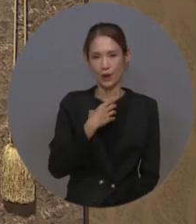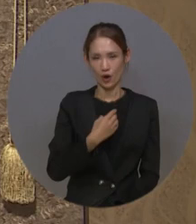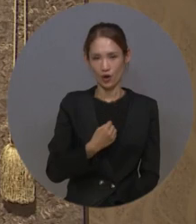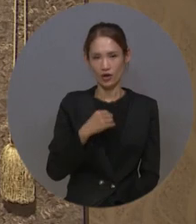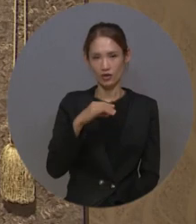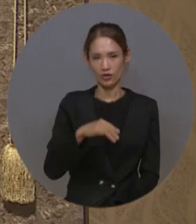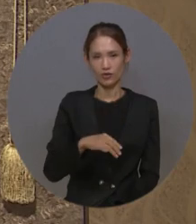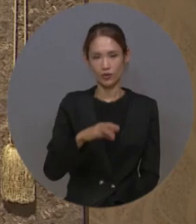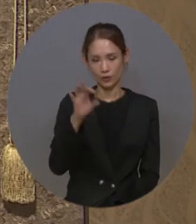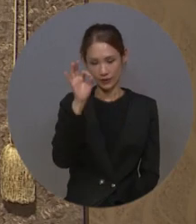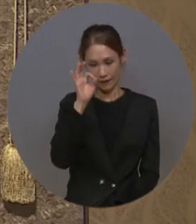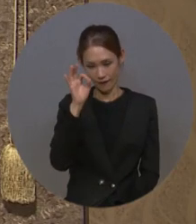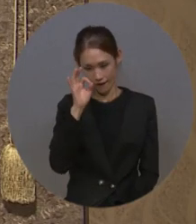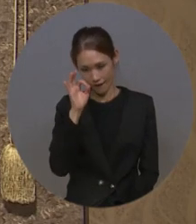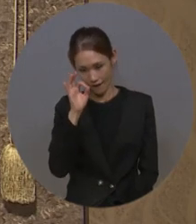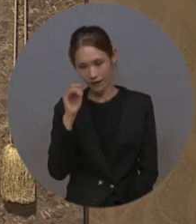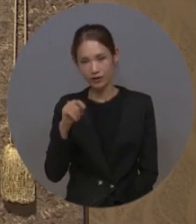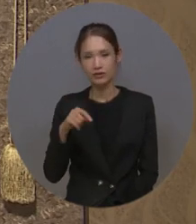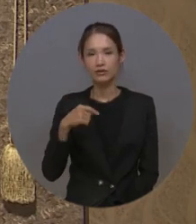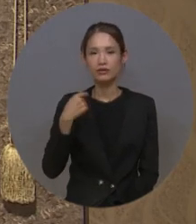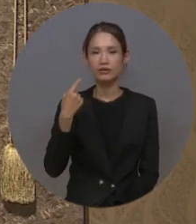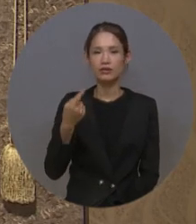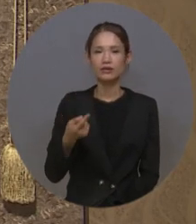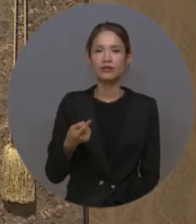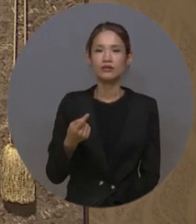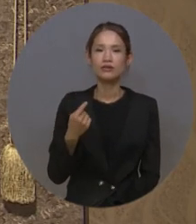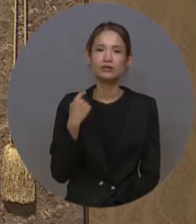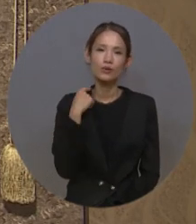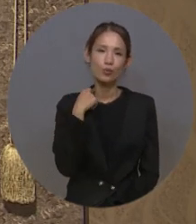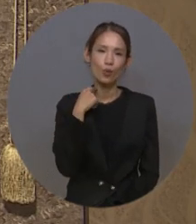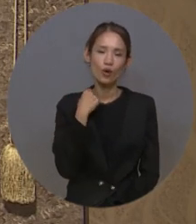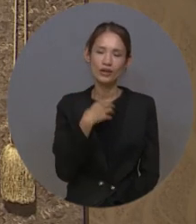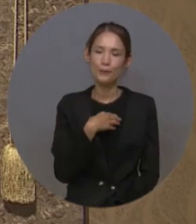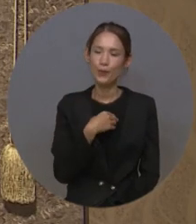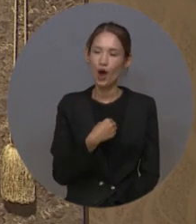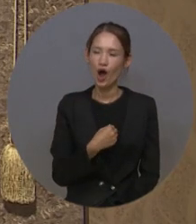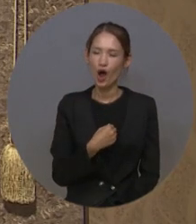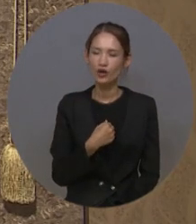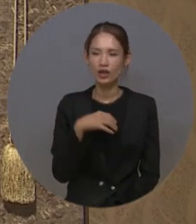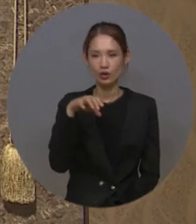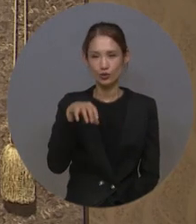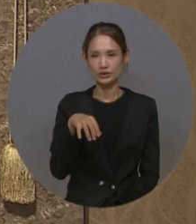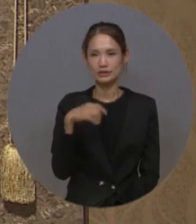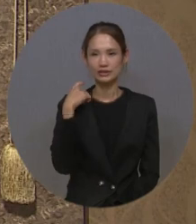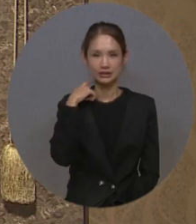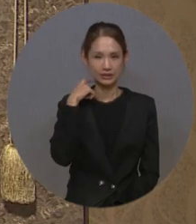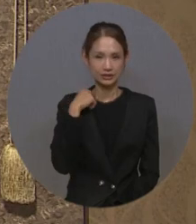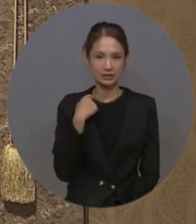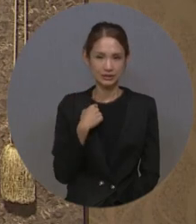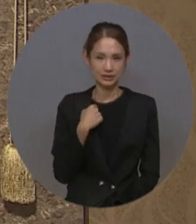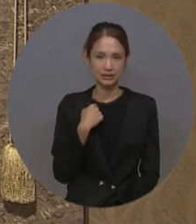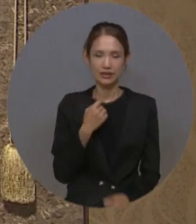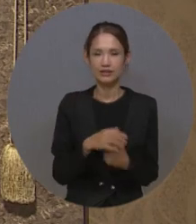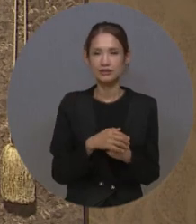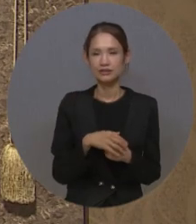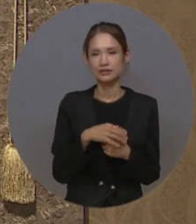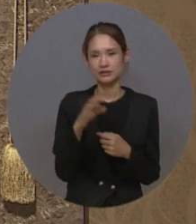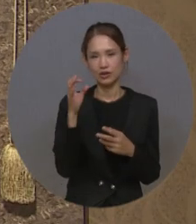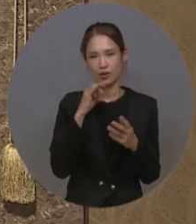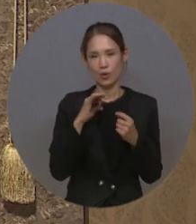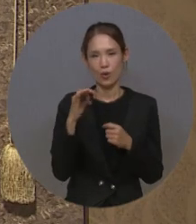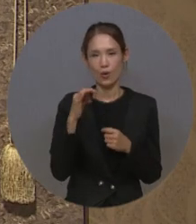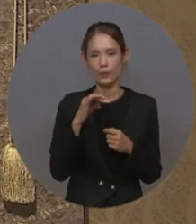이제 찾아내는 거고 그 다음에 목이 편한 위치를 찾아요. 그러면 목과 숨이 편하게